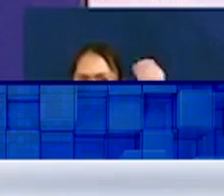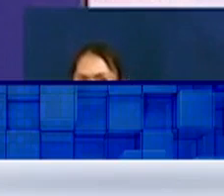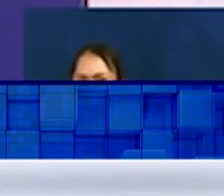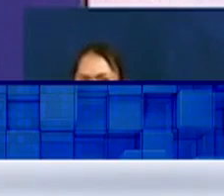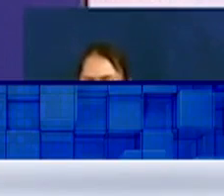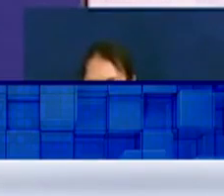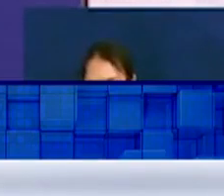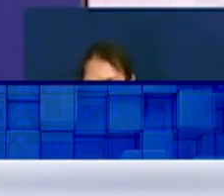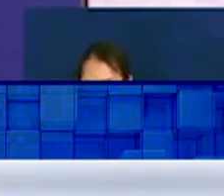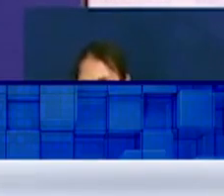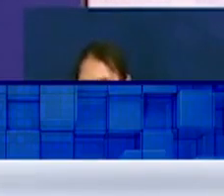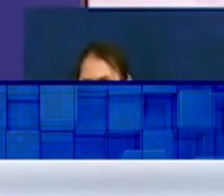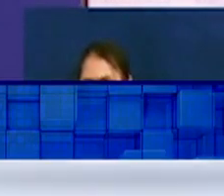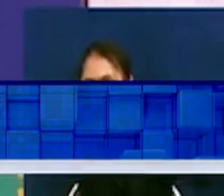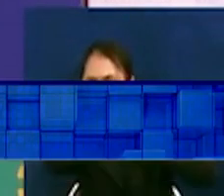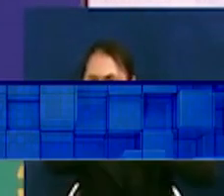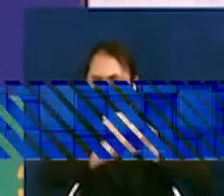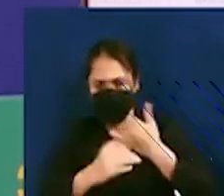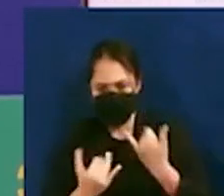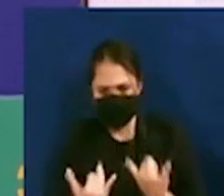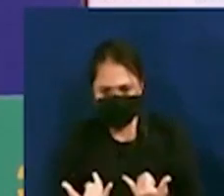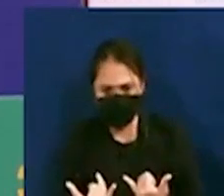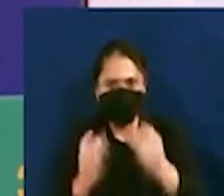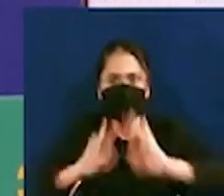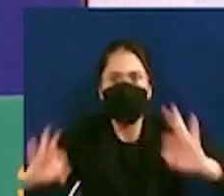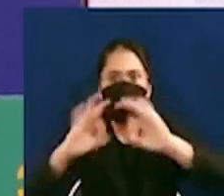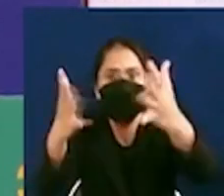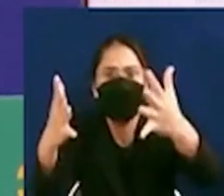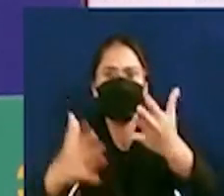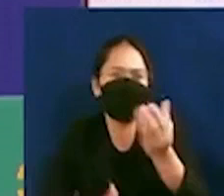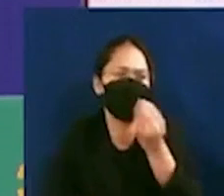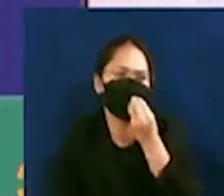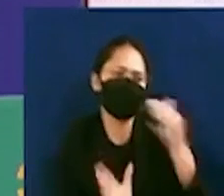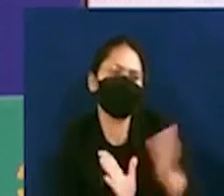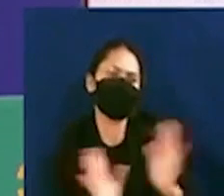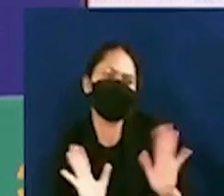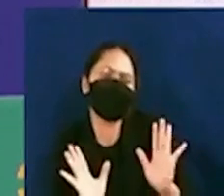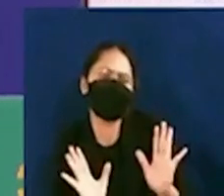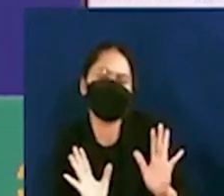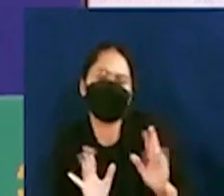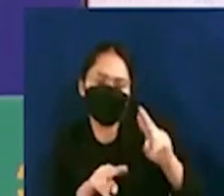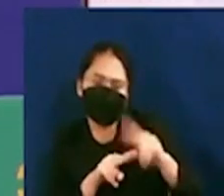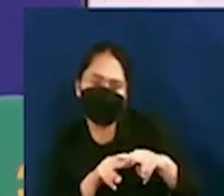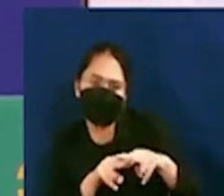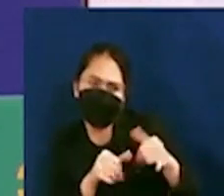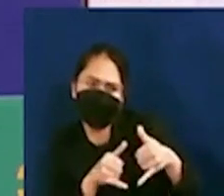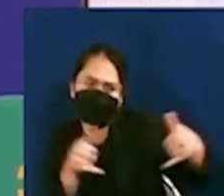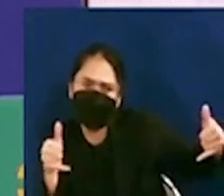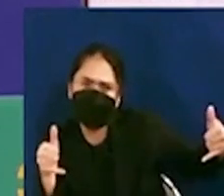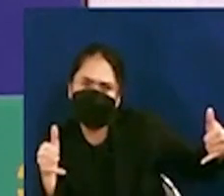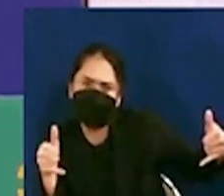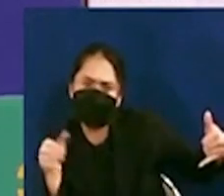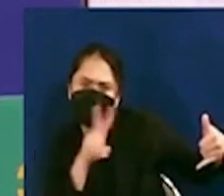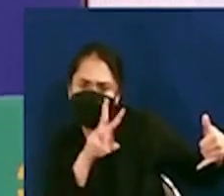องนะครับช่วงนี้ไม่จำเป็นถ้าไม่จำเป็นจริงๆเนี่ยผมบอกกินข้าวด้วยกันได้แต่นั่งห่างๆนะครับนั่งให้เกิน